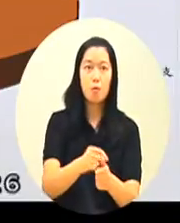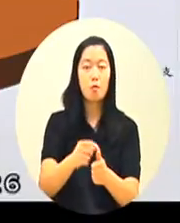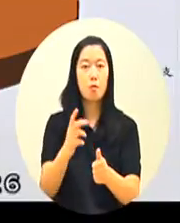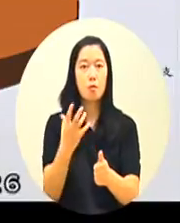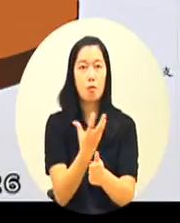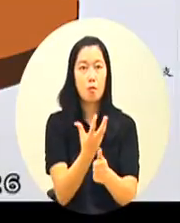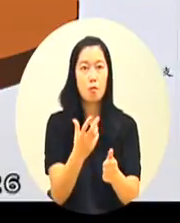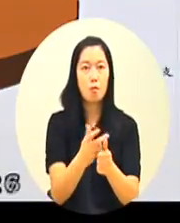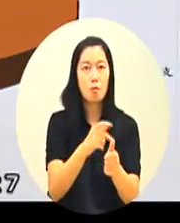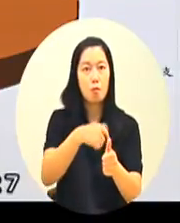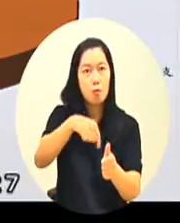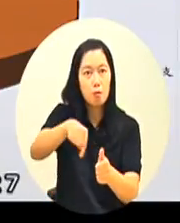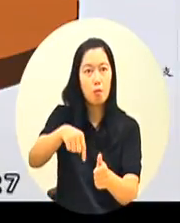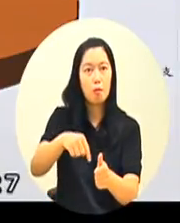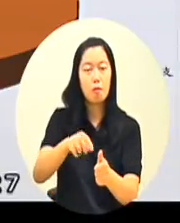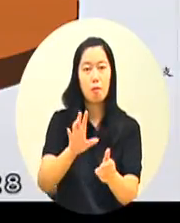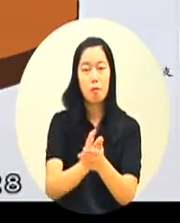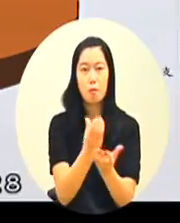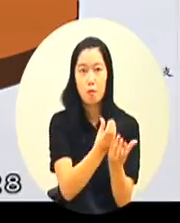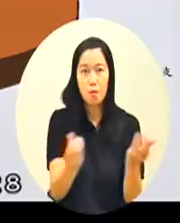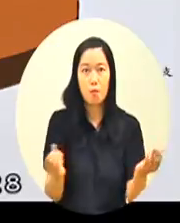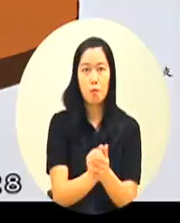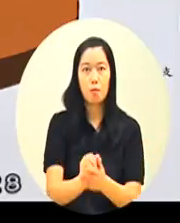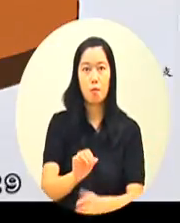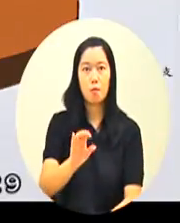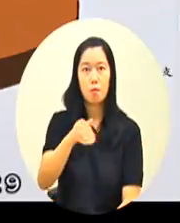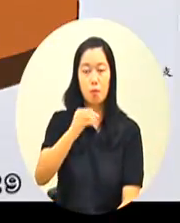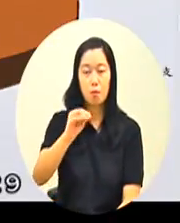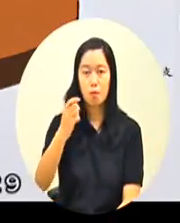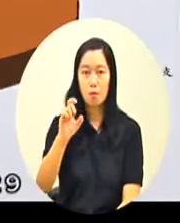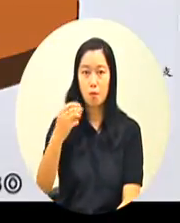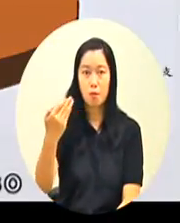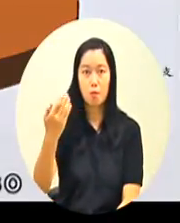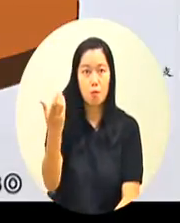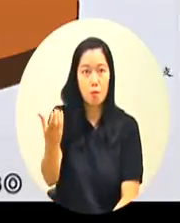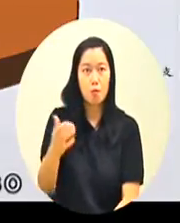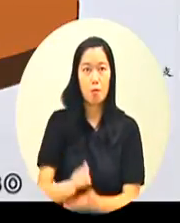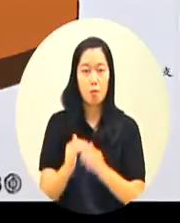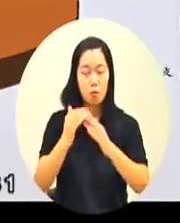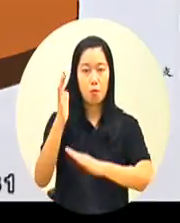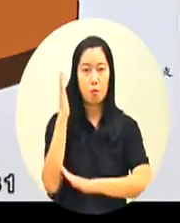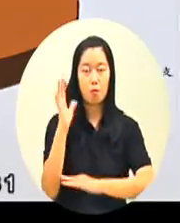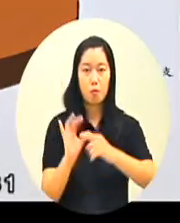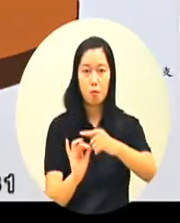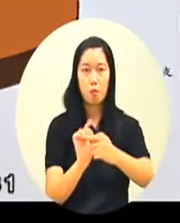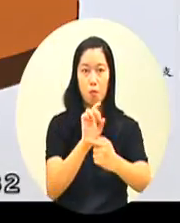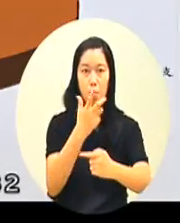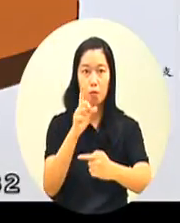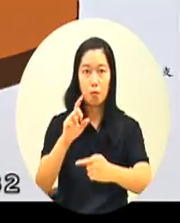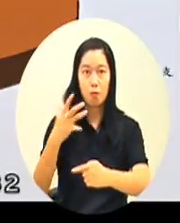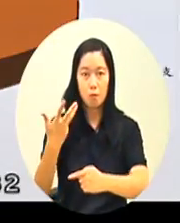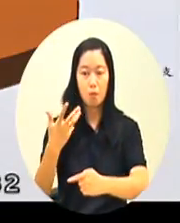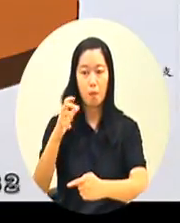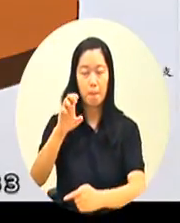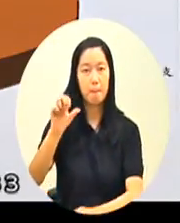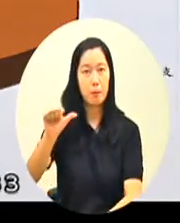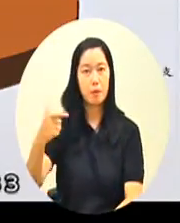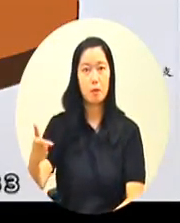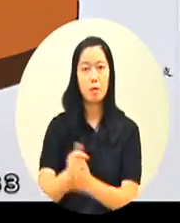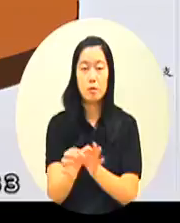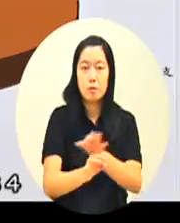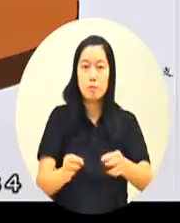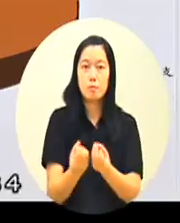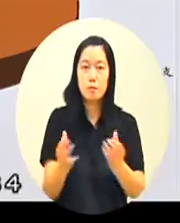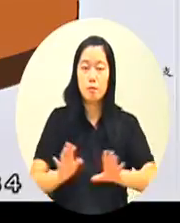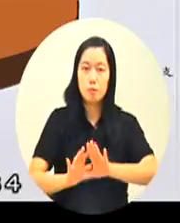了34.09%最高，社福占了18.85%其次，再其次是经济发展支